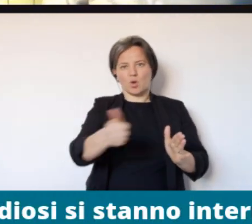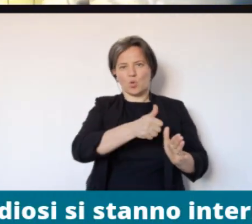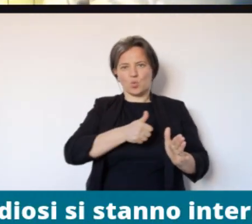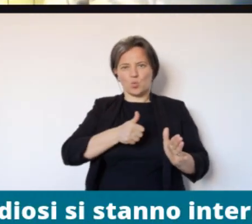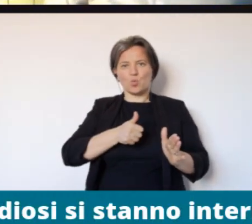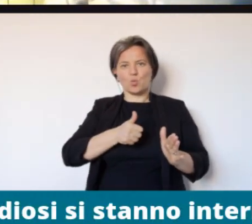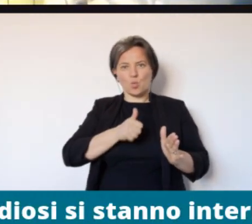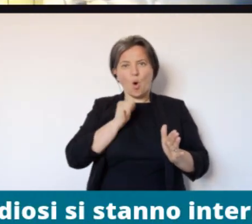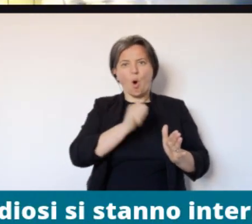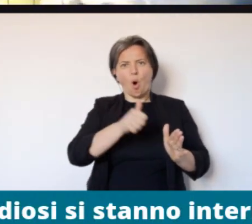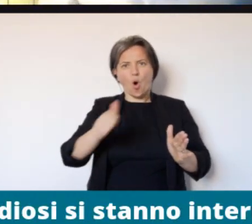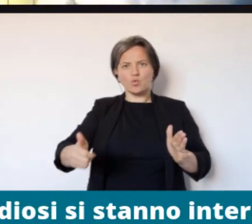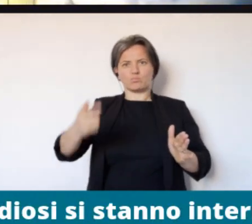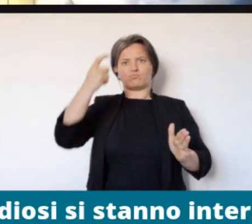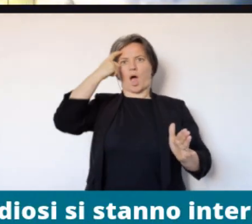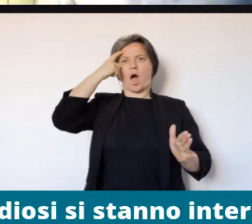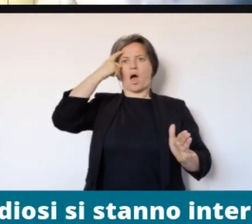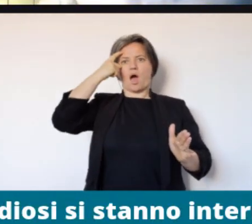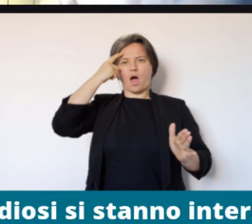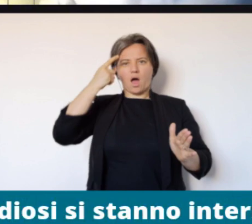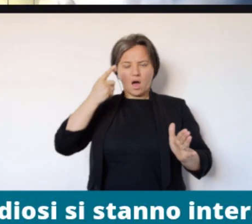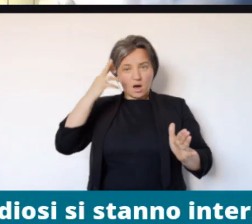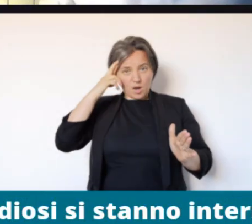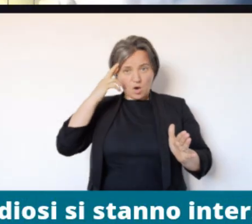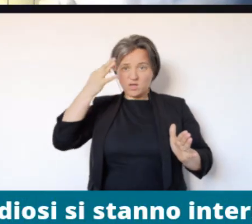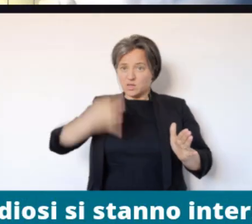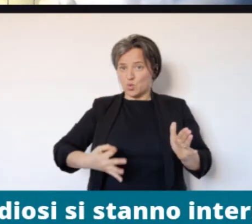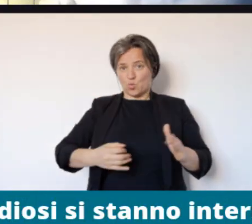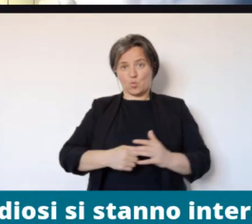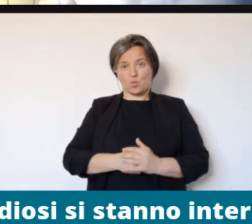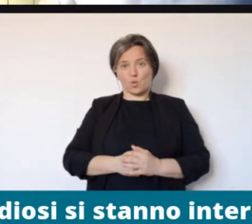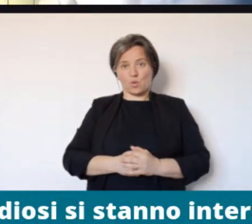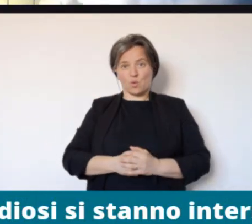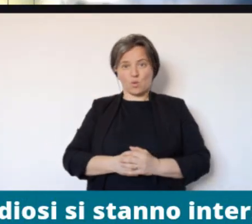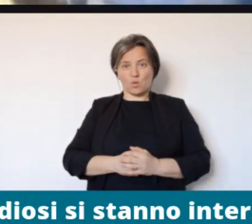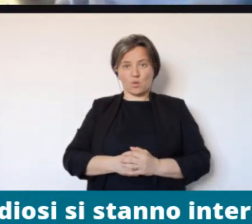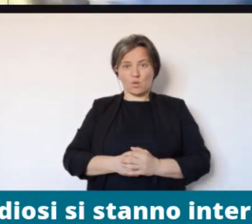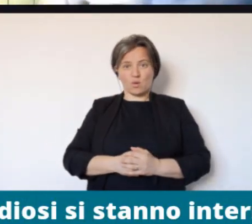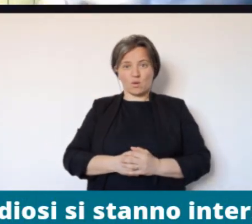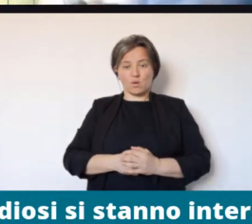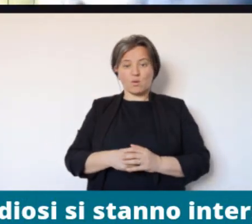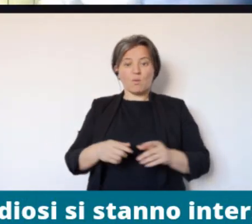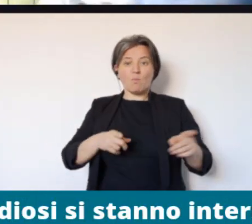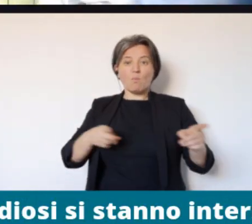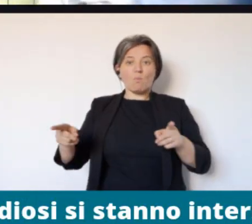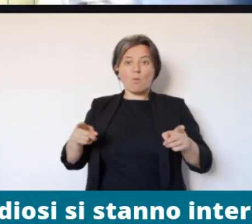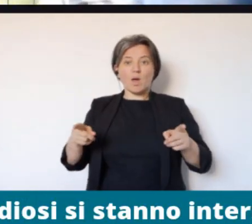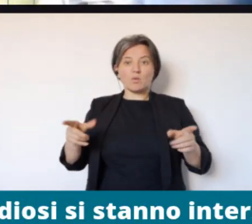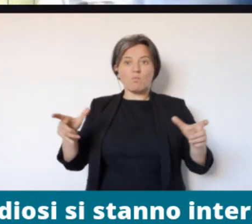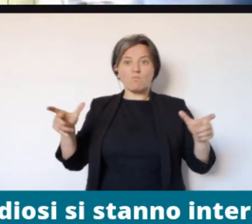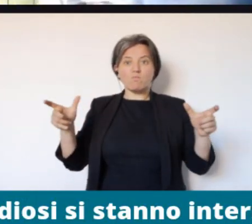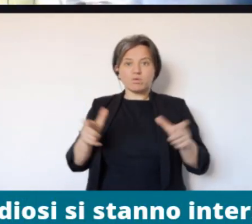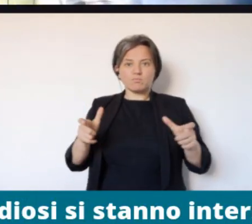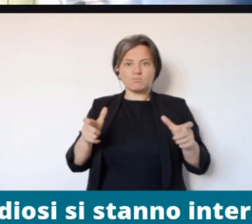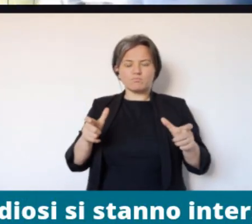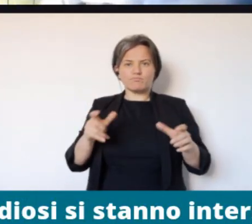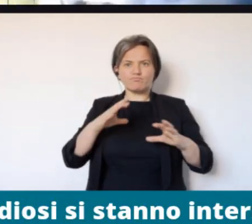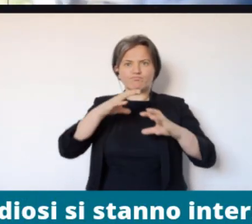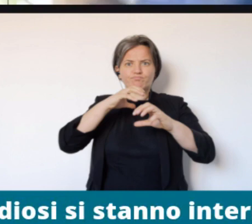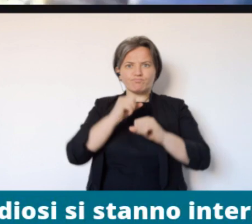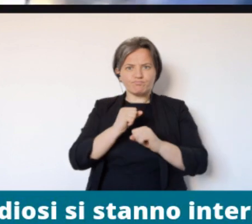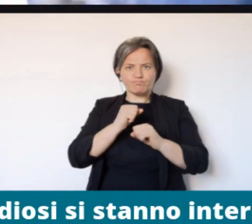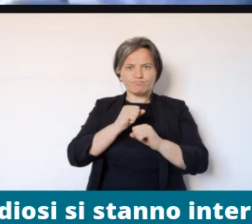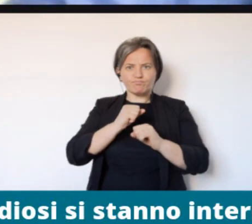e ognuno di noi se lo ricorderà. È un momento di cesura